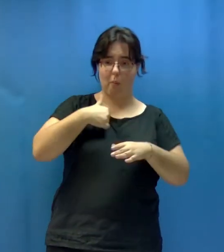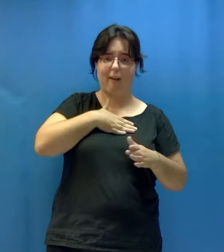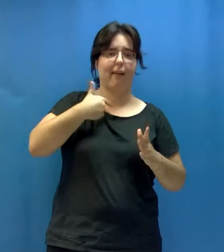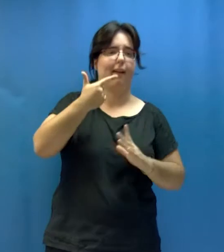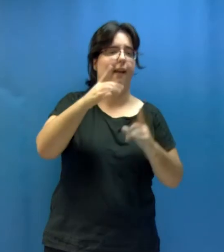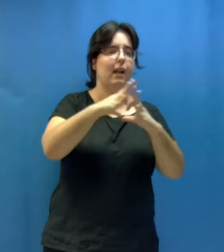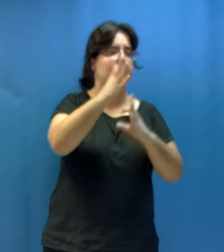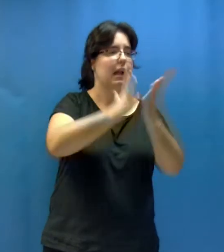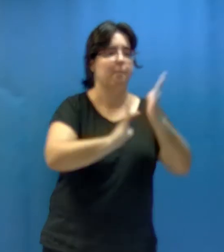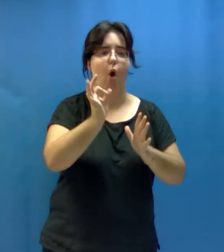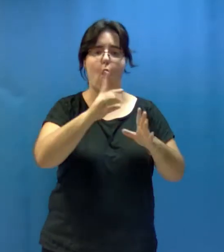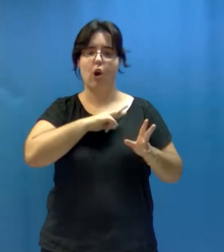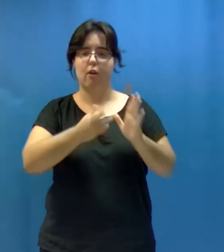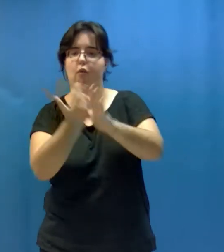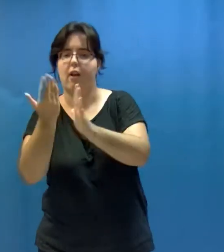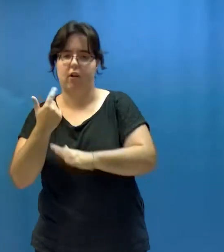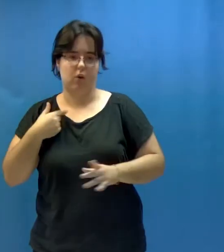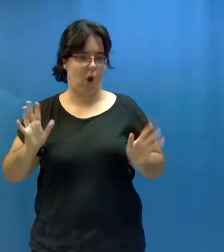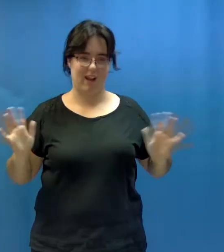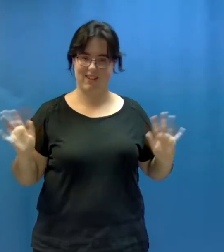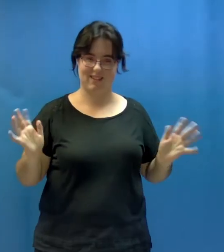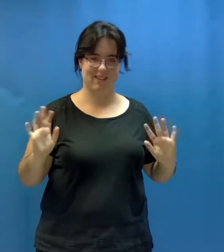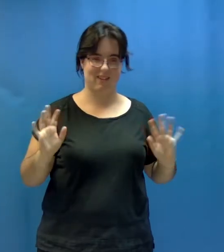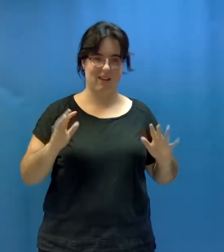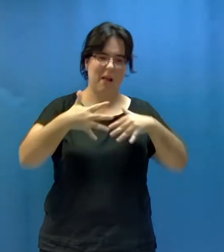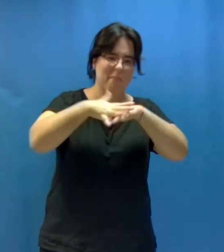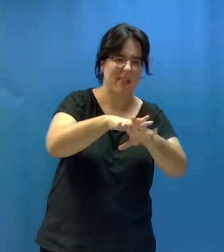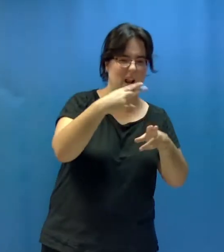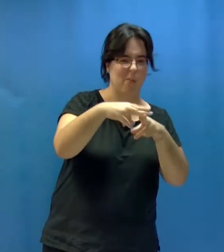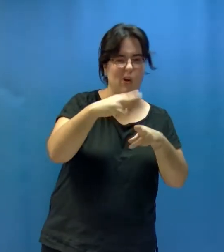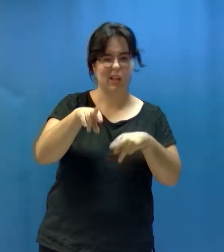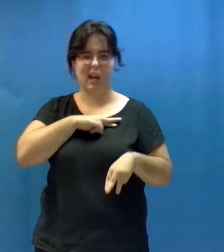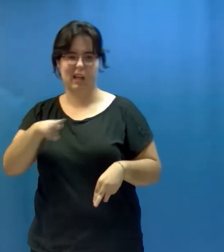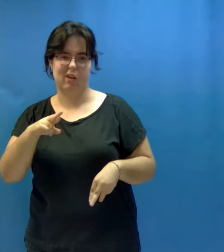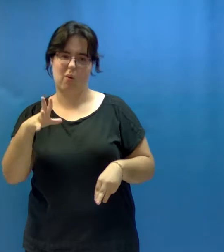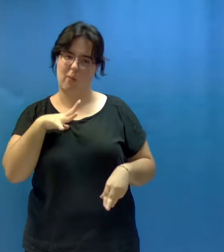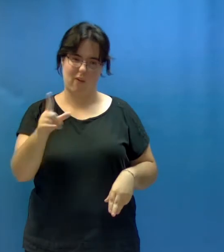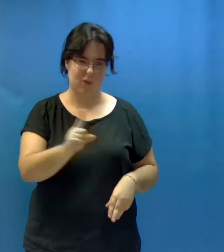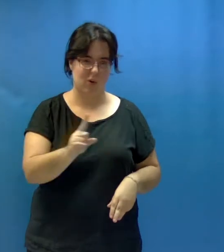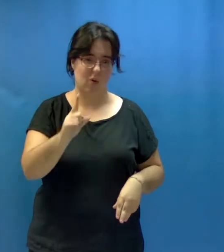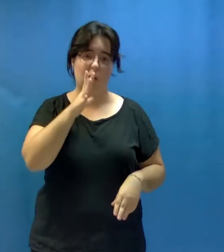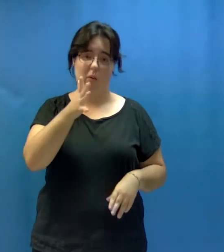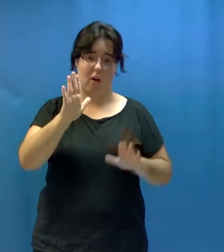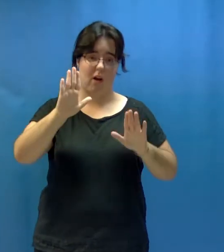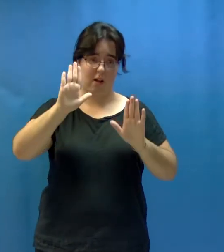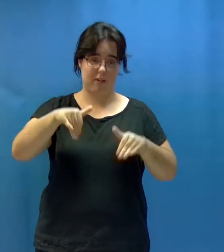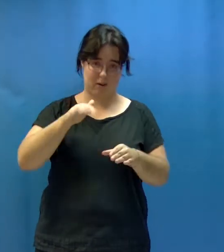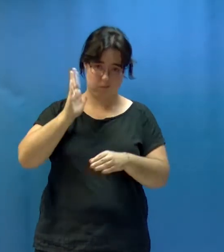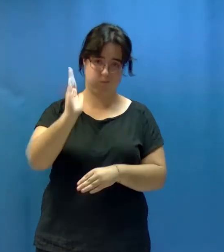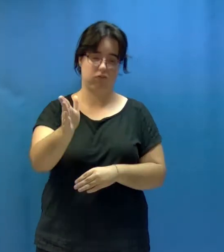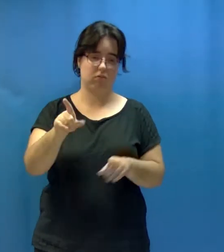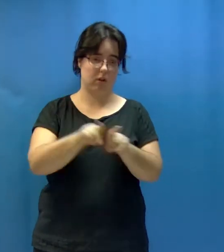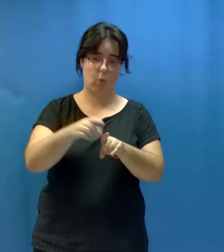els símbols de religió. Ja està bé, deixen de mesclar religió amb política perquè hi seran altra vegada escaldats com van eixir en les arengues feixistes de Setmana